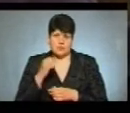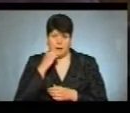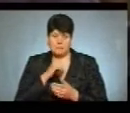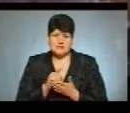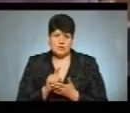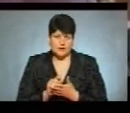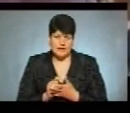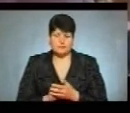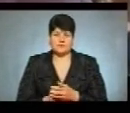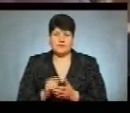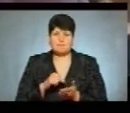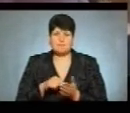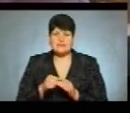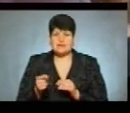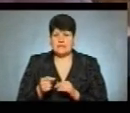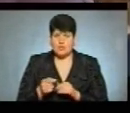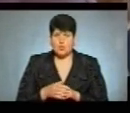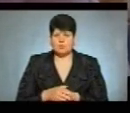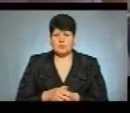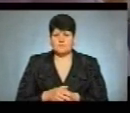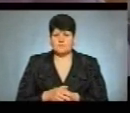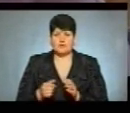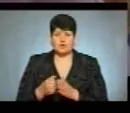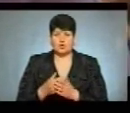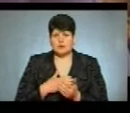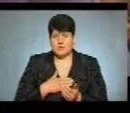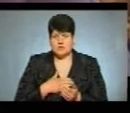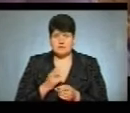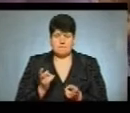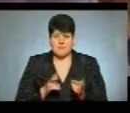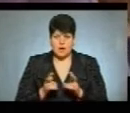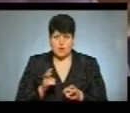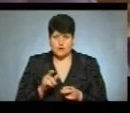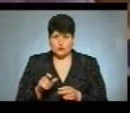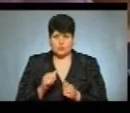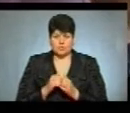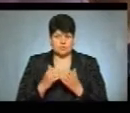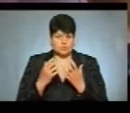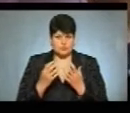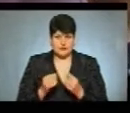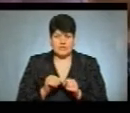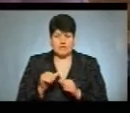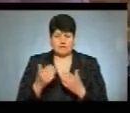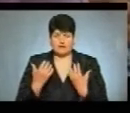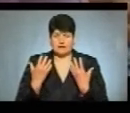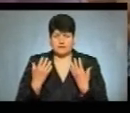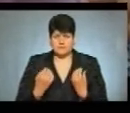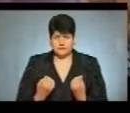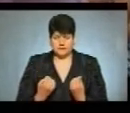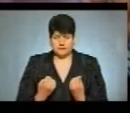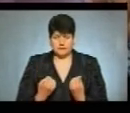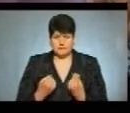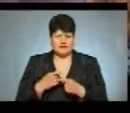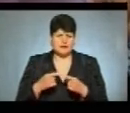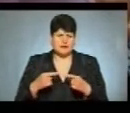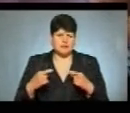пенсіонерів міста Тернополя. До нас приходять люди щоденно, крім вихідних, на